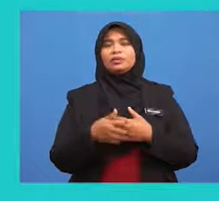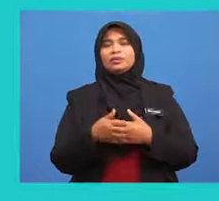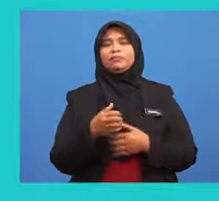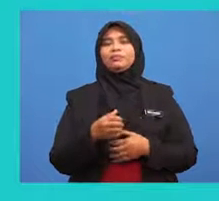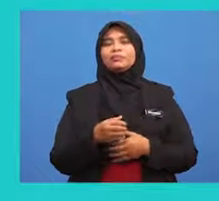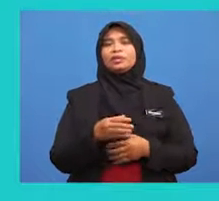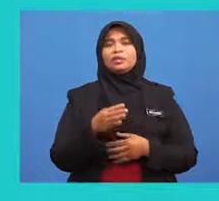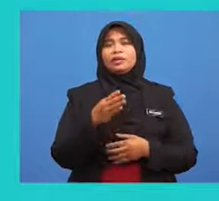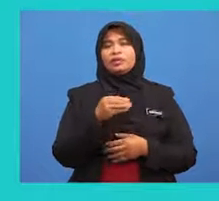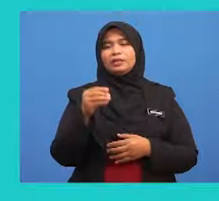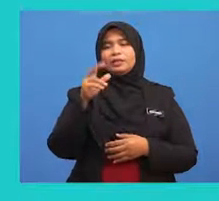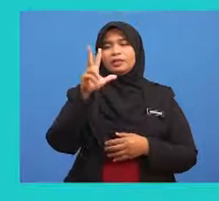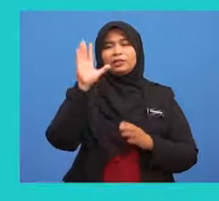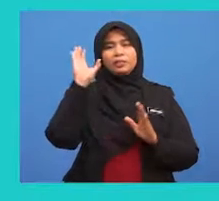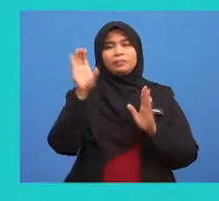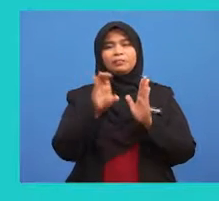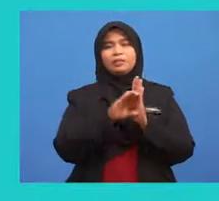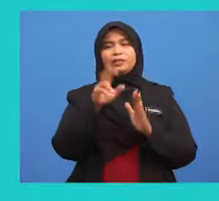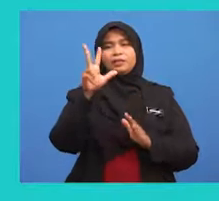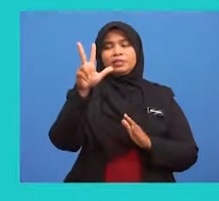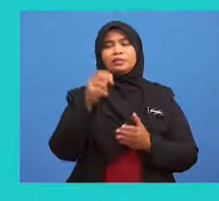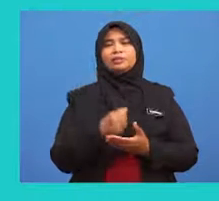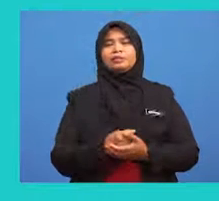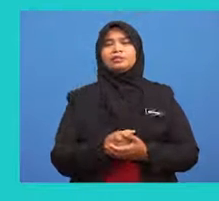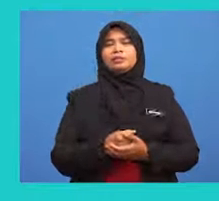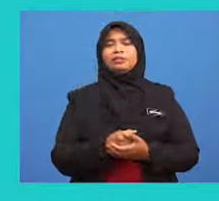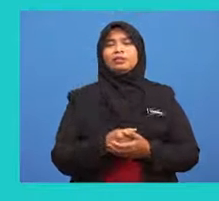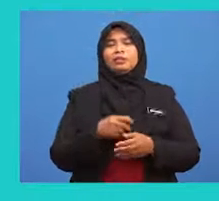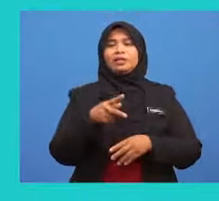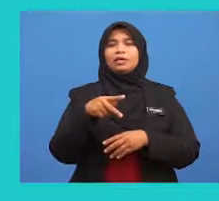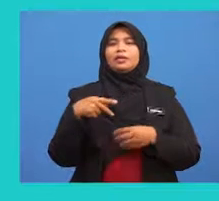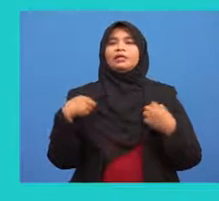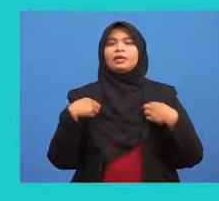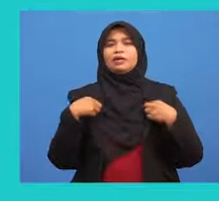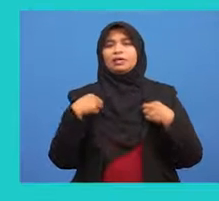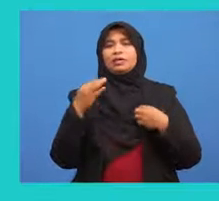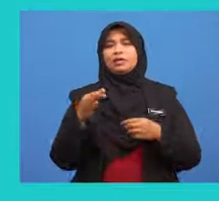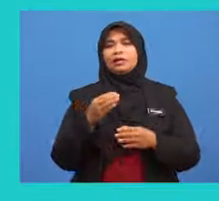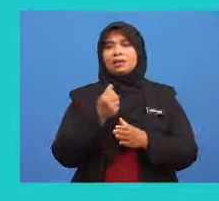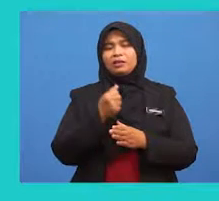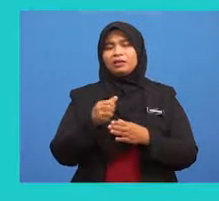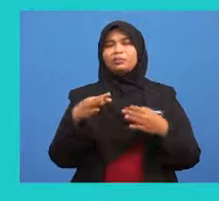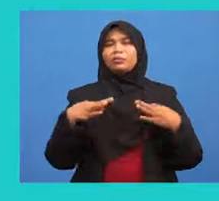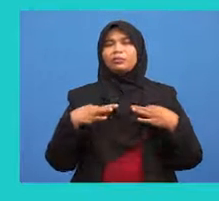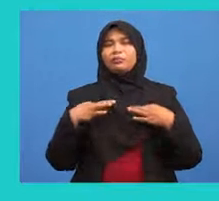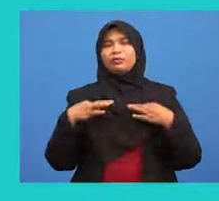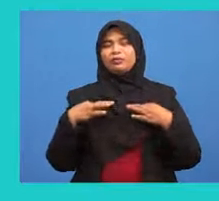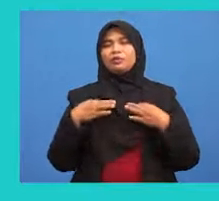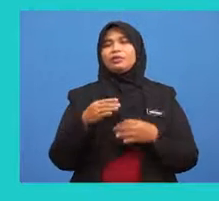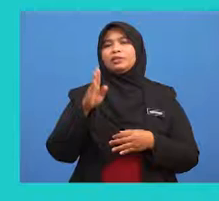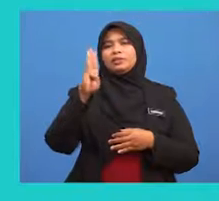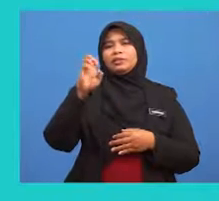Manakala gambar ketiga pula adalah kain atau fabrik, benang